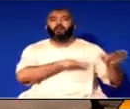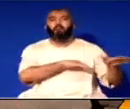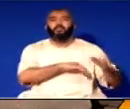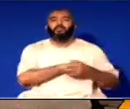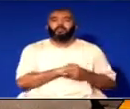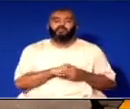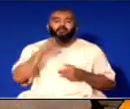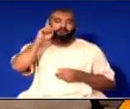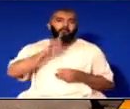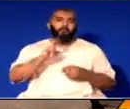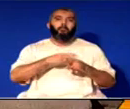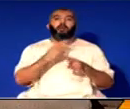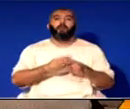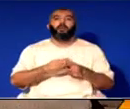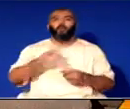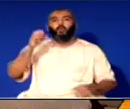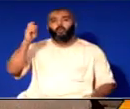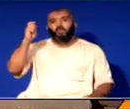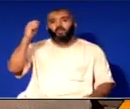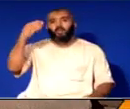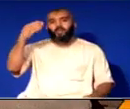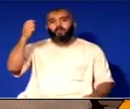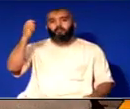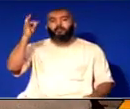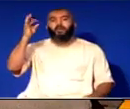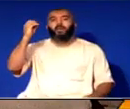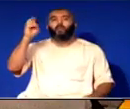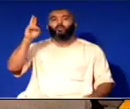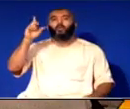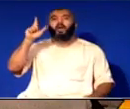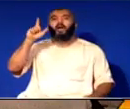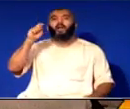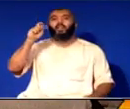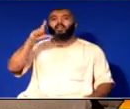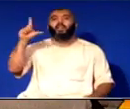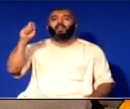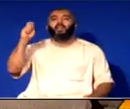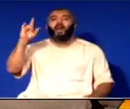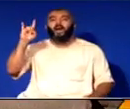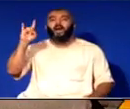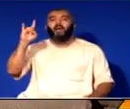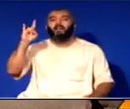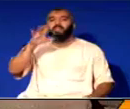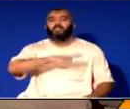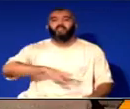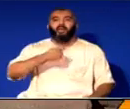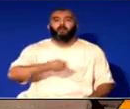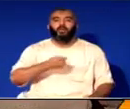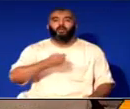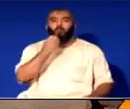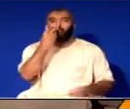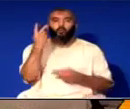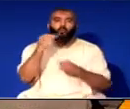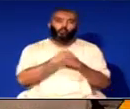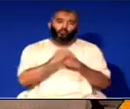الله. أهلا وعلمة الخير. مساء الأنوار، كيفكم؟ لباس بخير؟